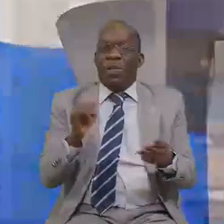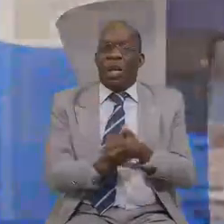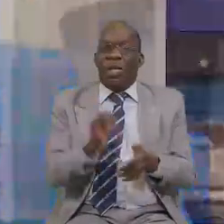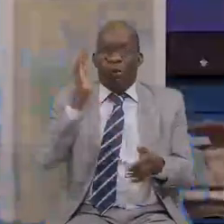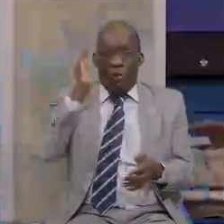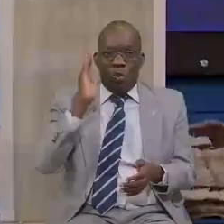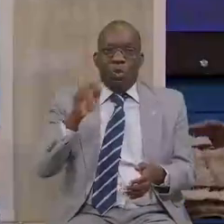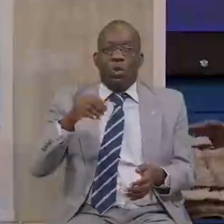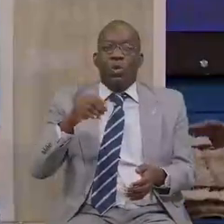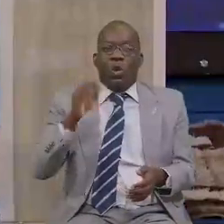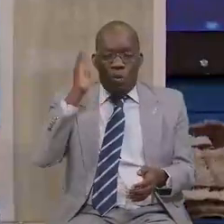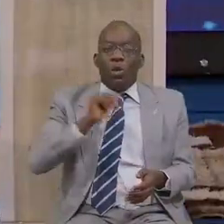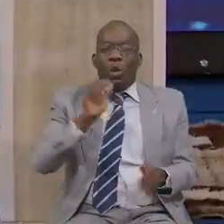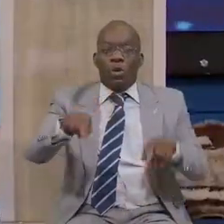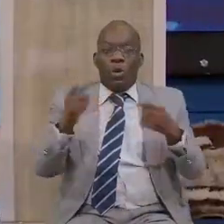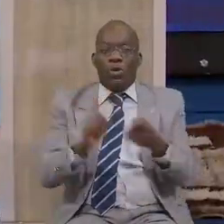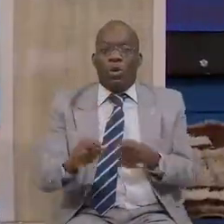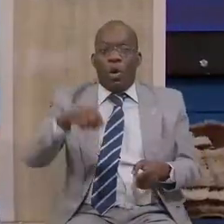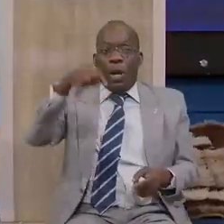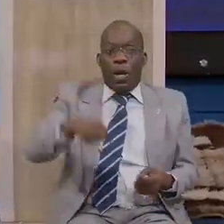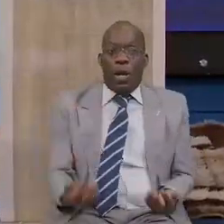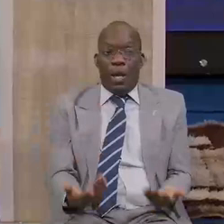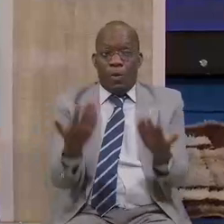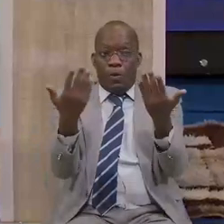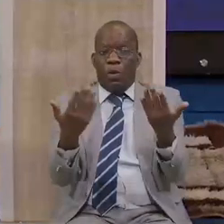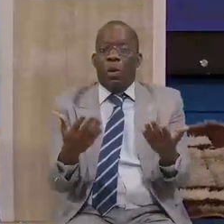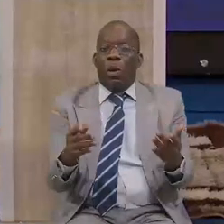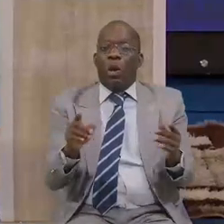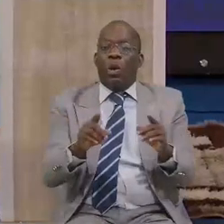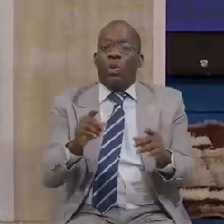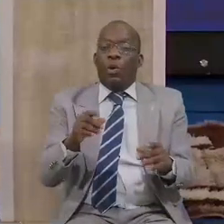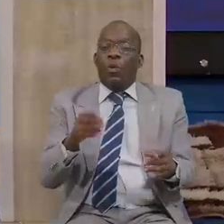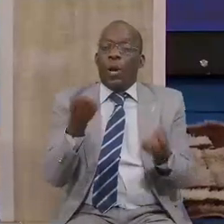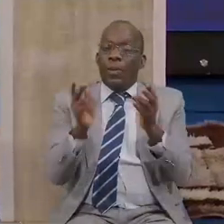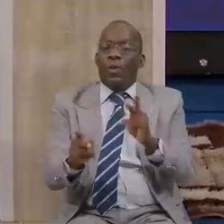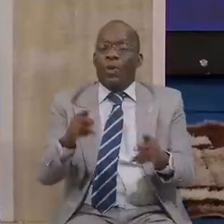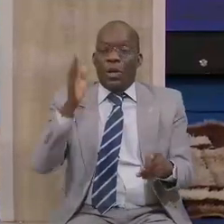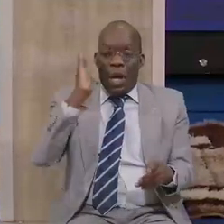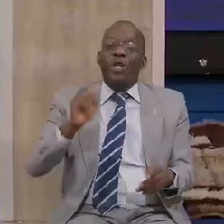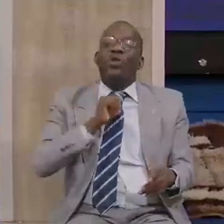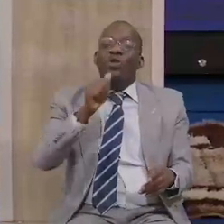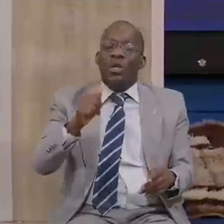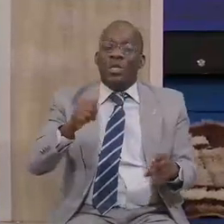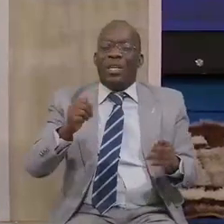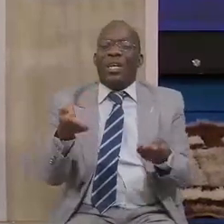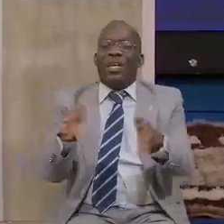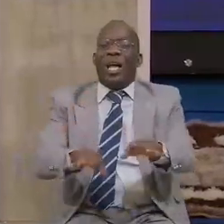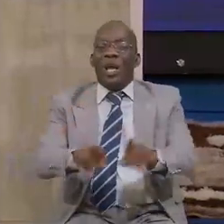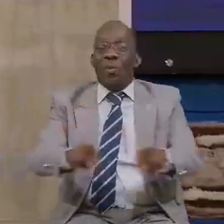langue. Il y a beaucoup qui ne seraient pas morts. Au moment où ils sont morts, mais à cause de leur